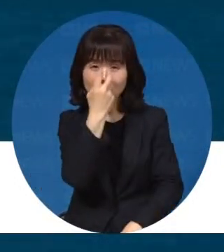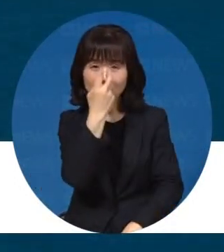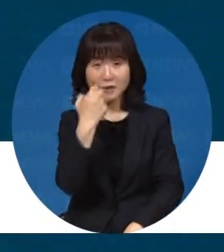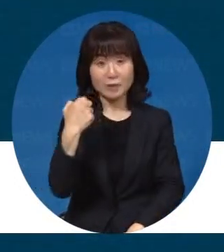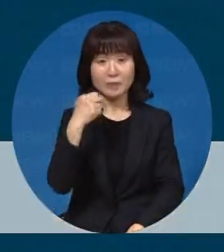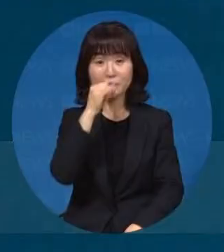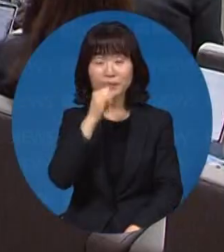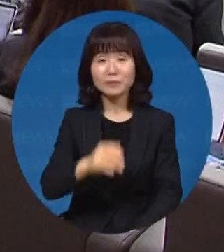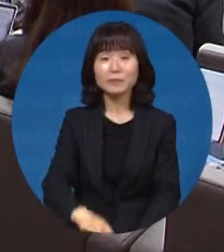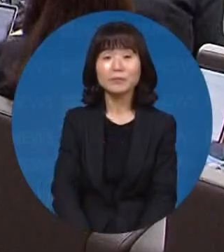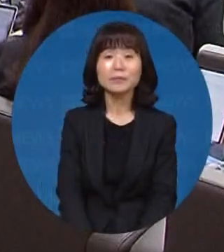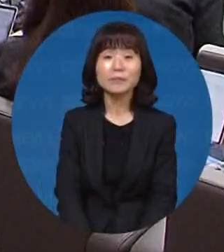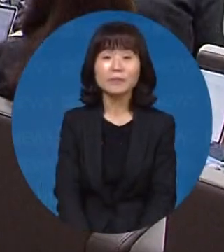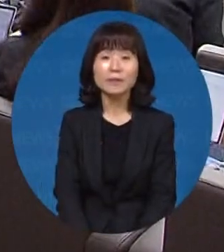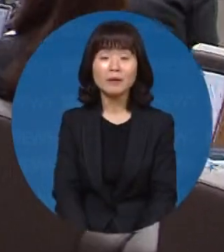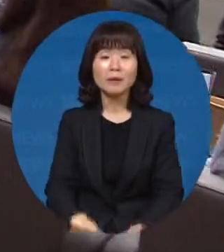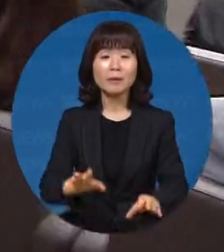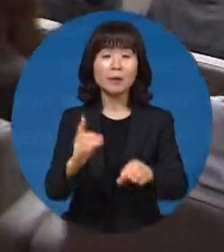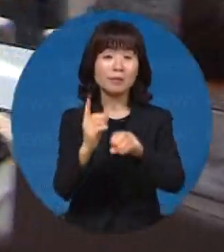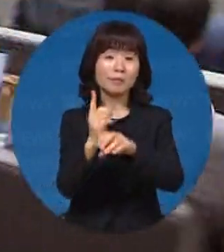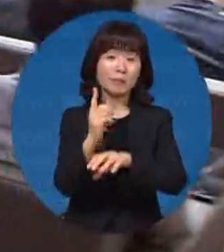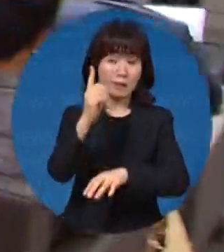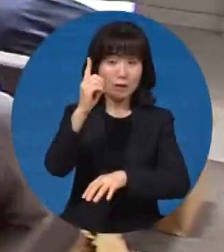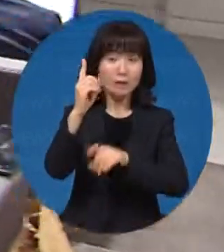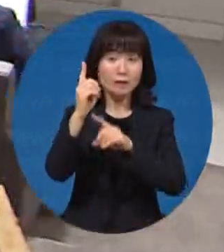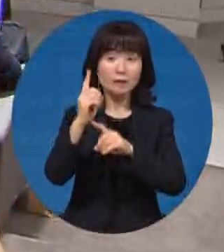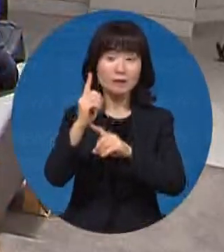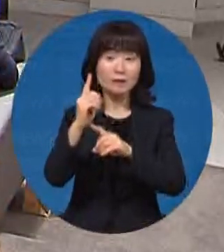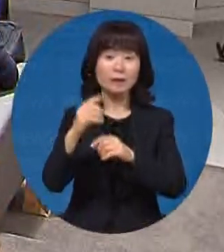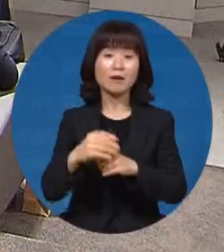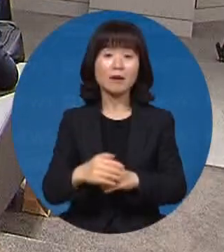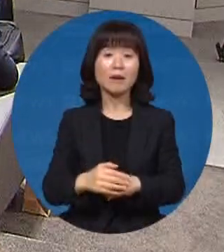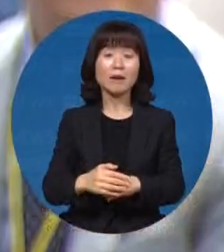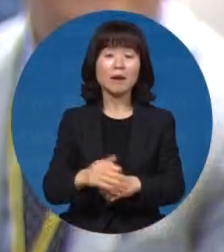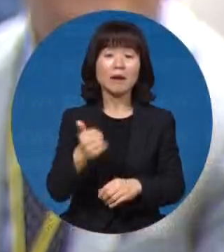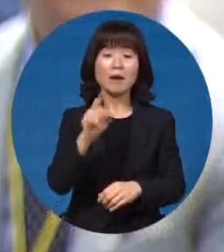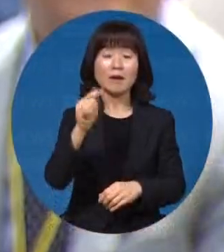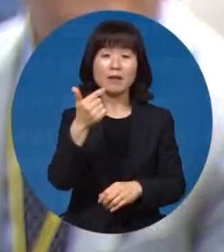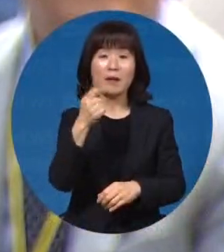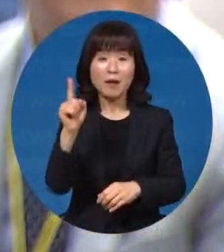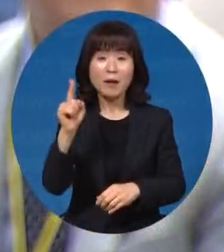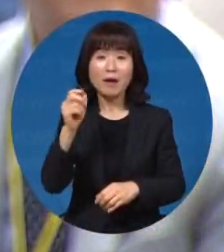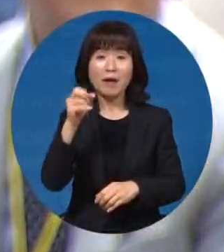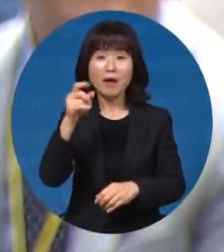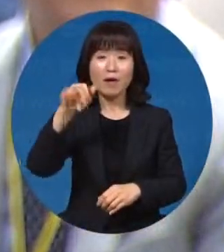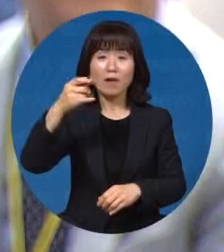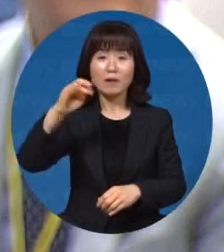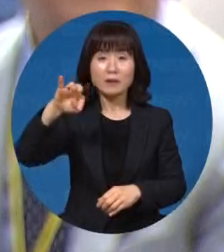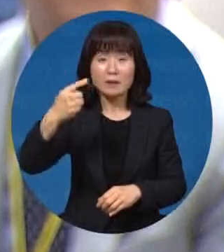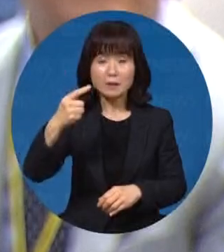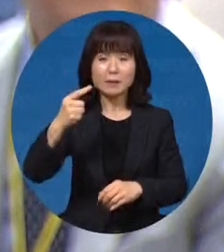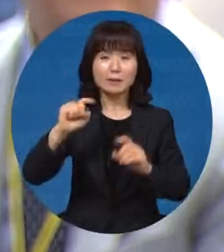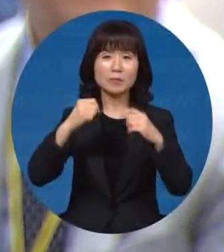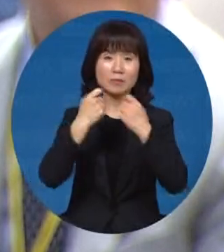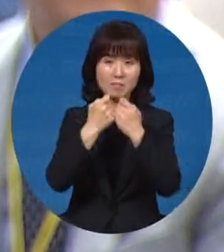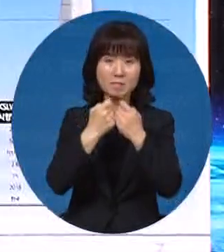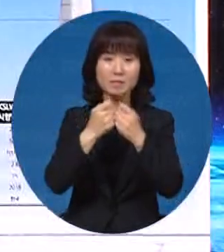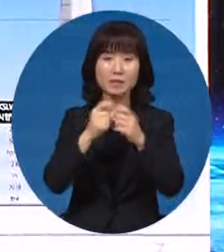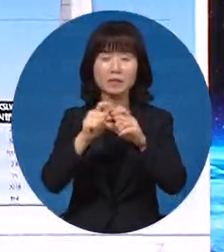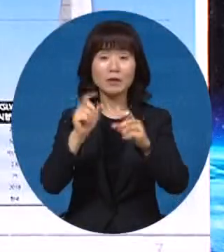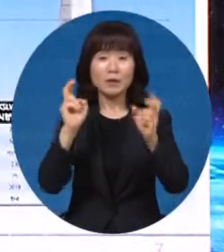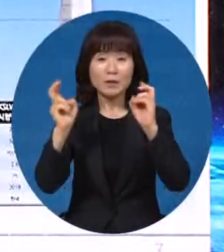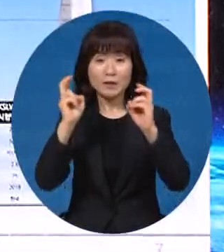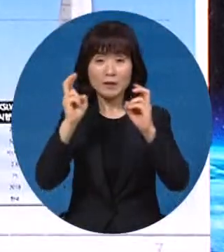있습니다. 이번 발사부터는 항공우주기업 한화 에어로스페이스가 참여해 민간 주도로 우주 개발에 나서는